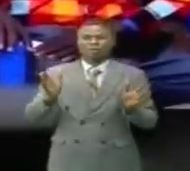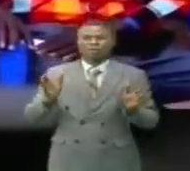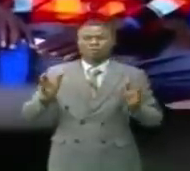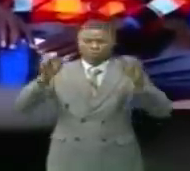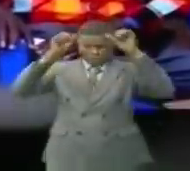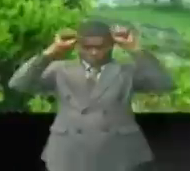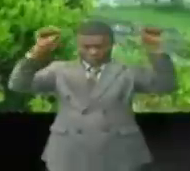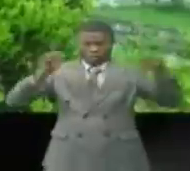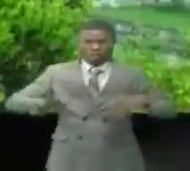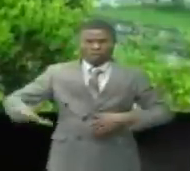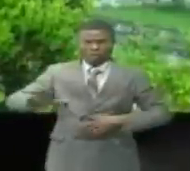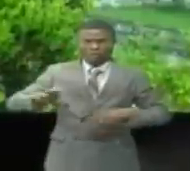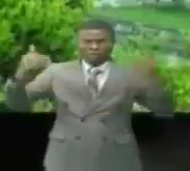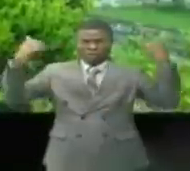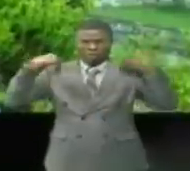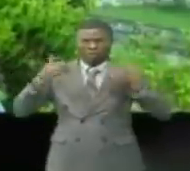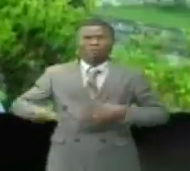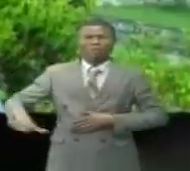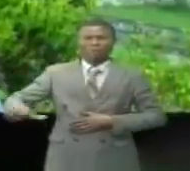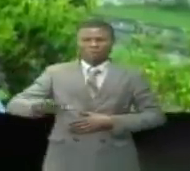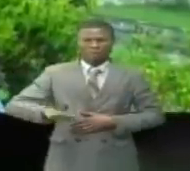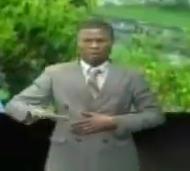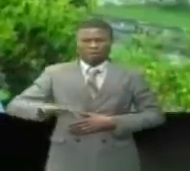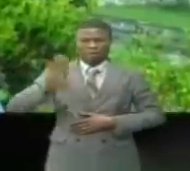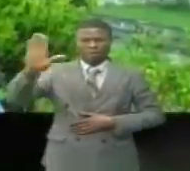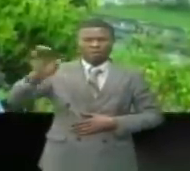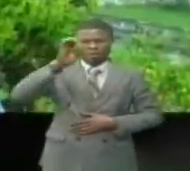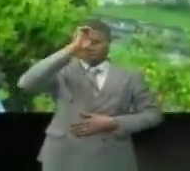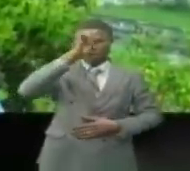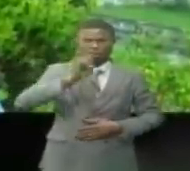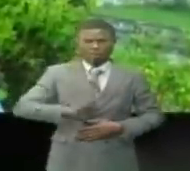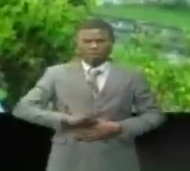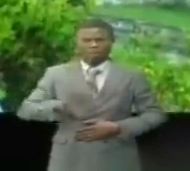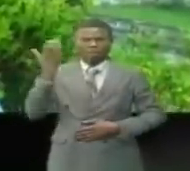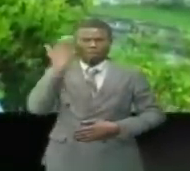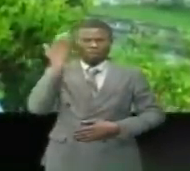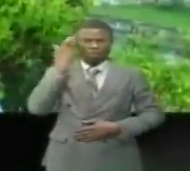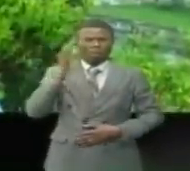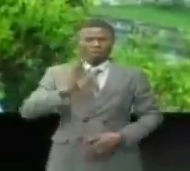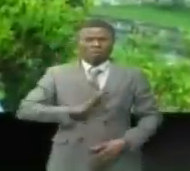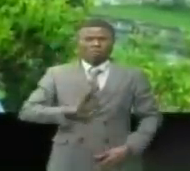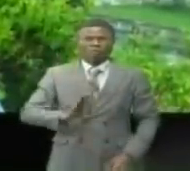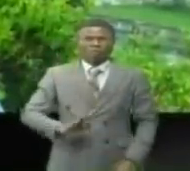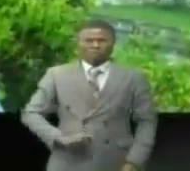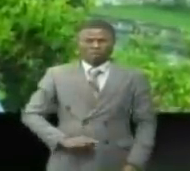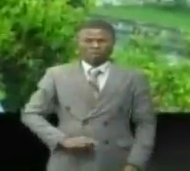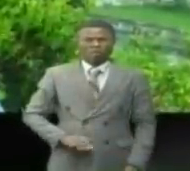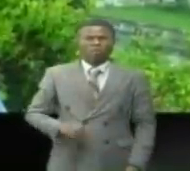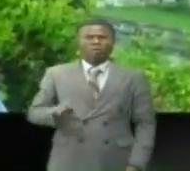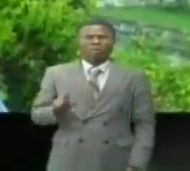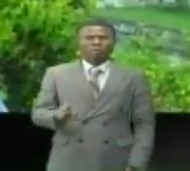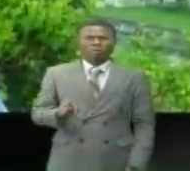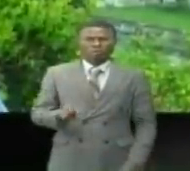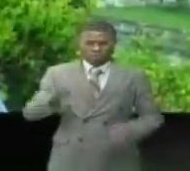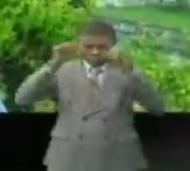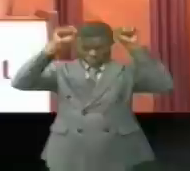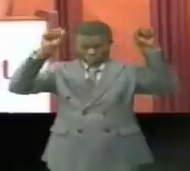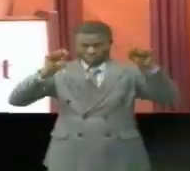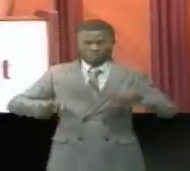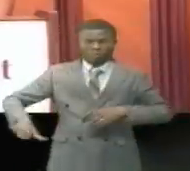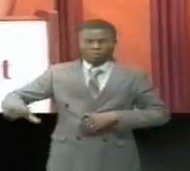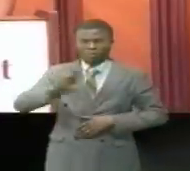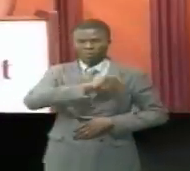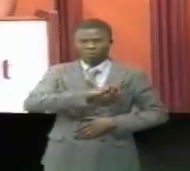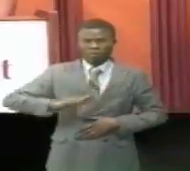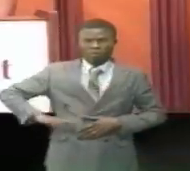de l'État, garant de la nation, son Excellence M. Félix Antoine Tshisekedi Tshilombo, président de la